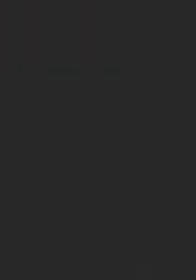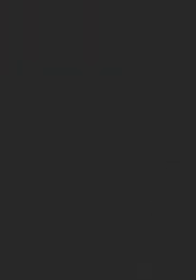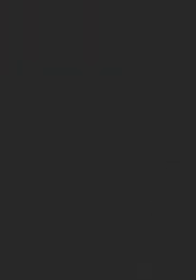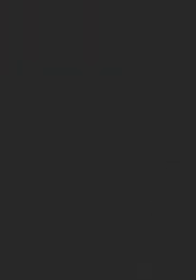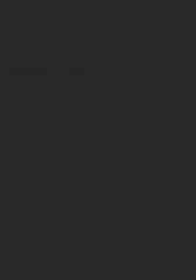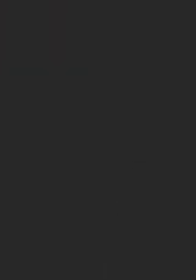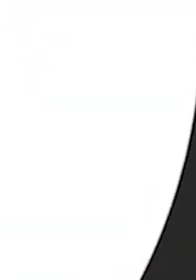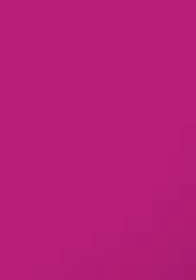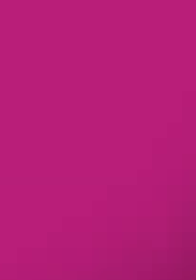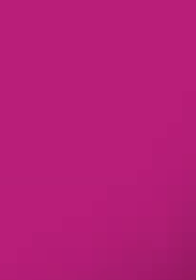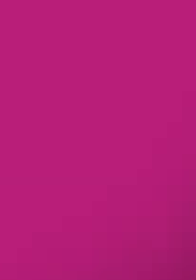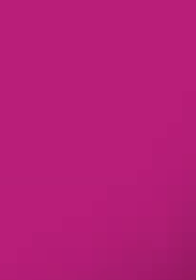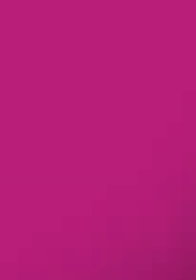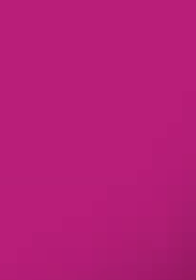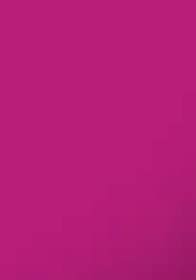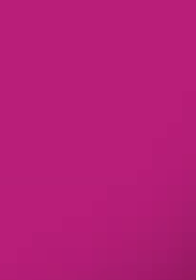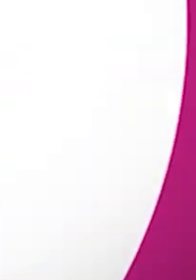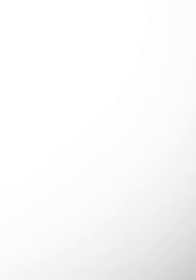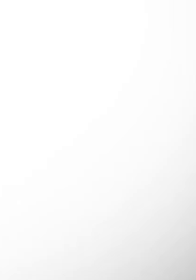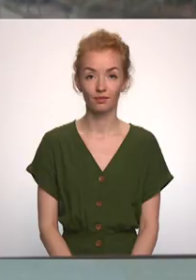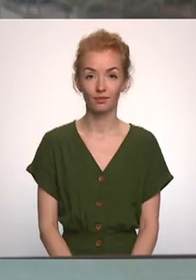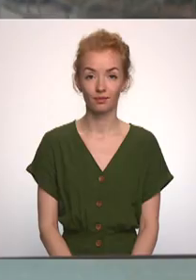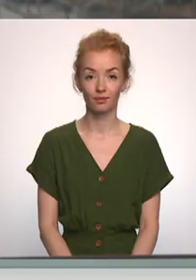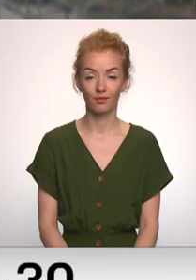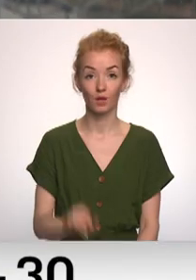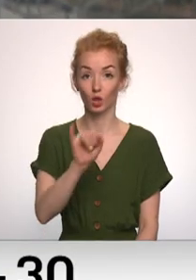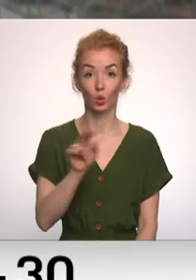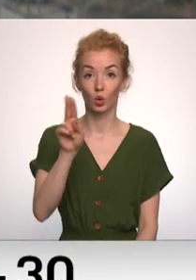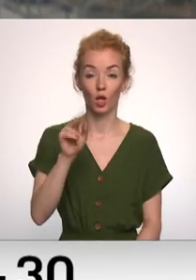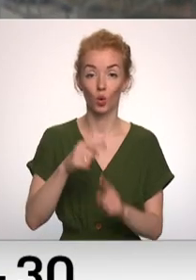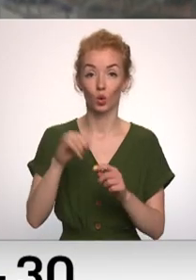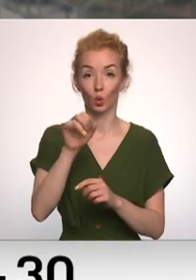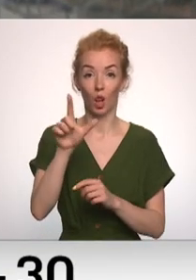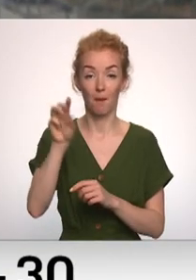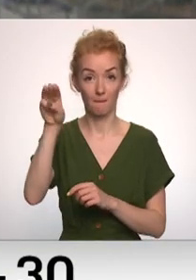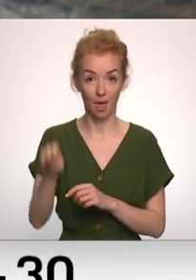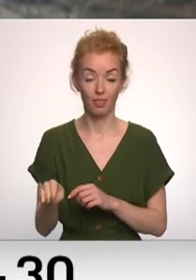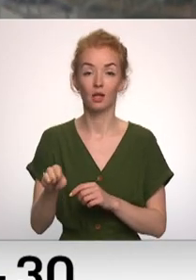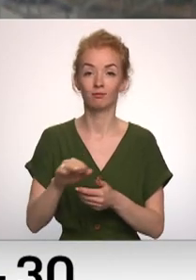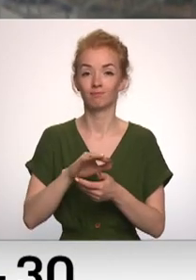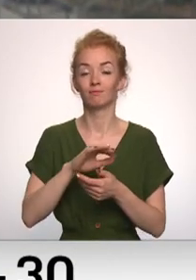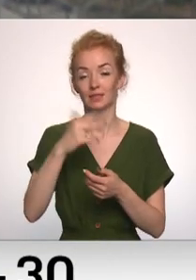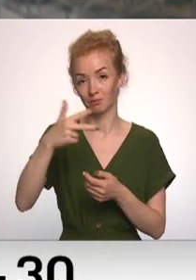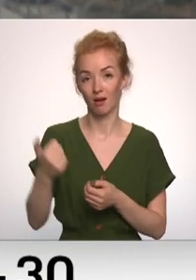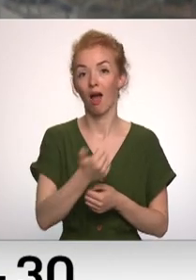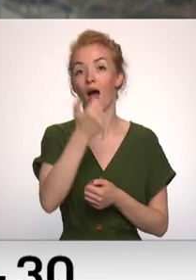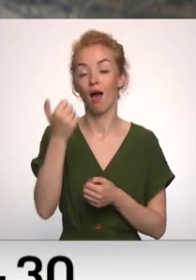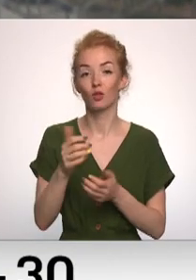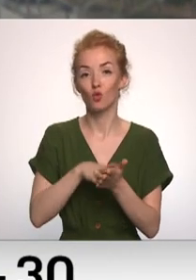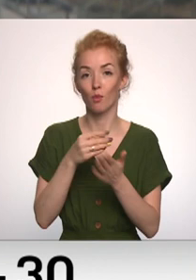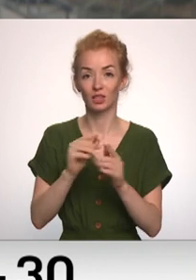Re! Viss ēters ir te! Jūnijā un jūlijā aprit 30 gadu kopš